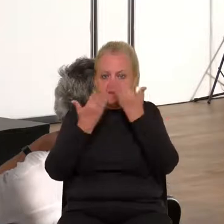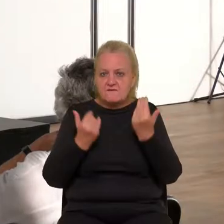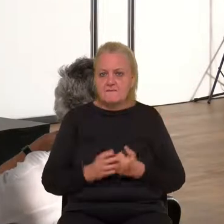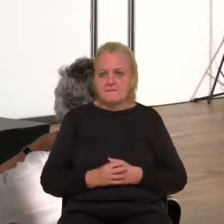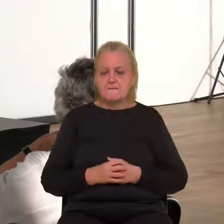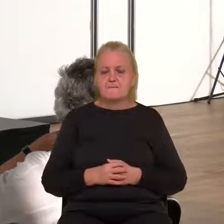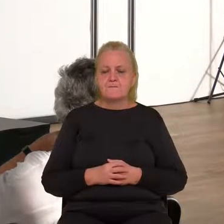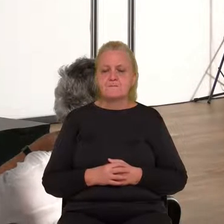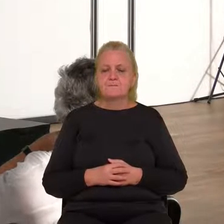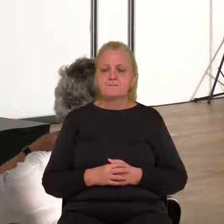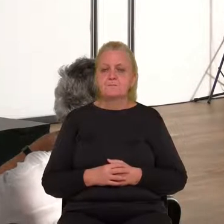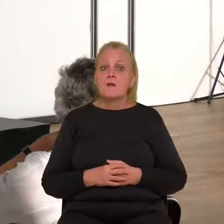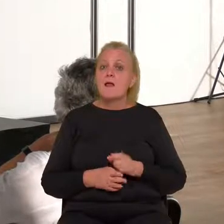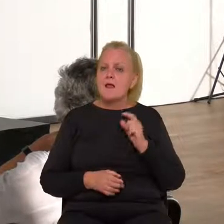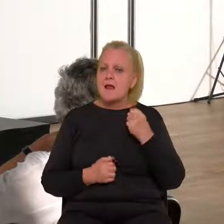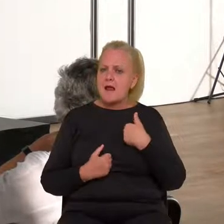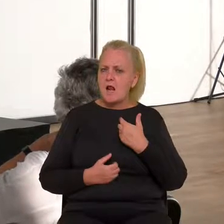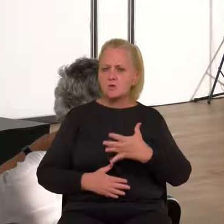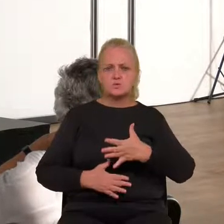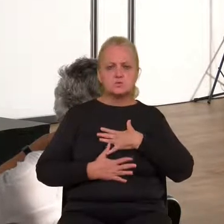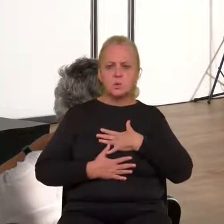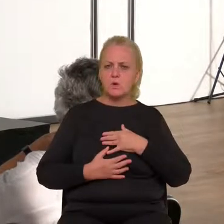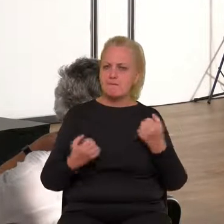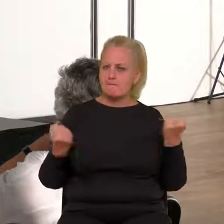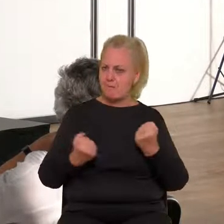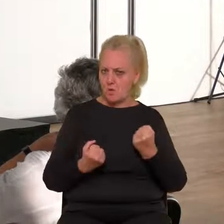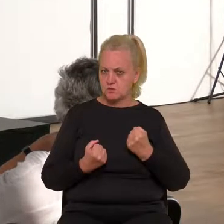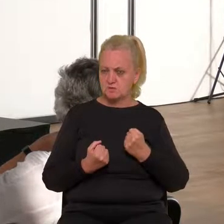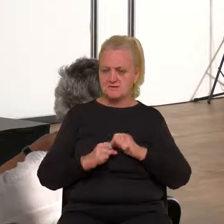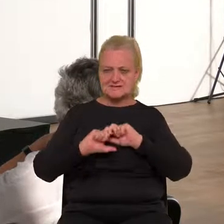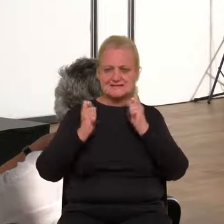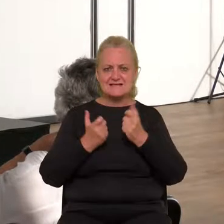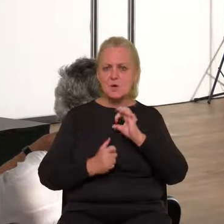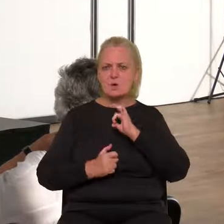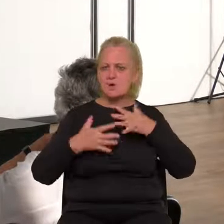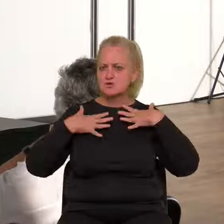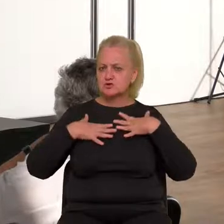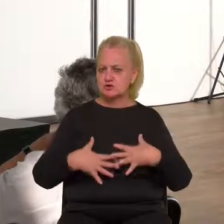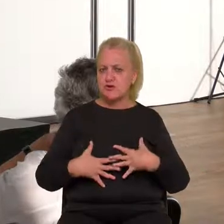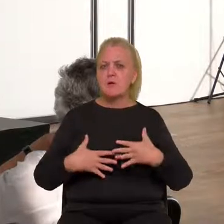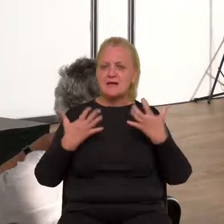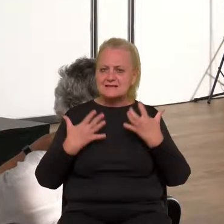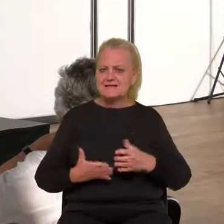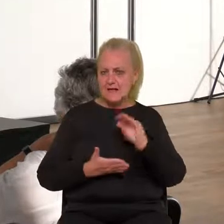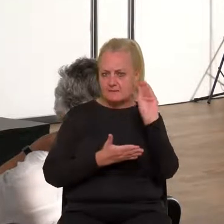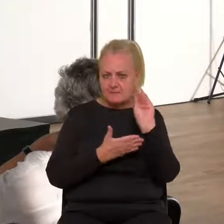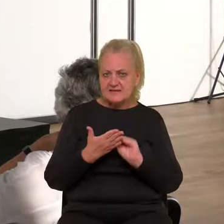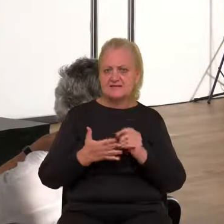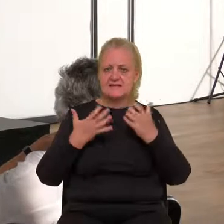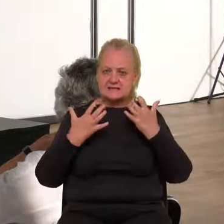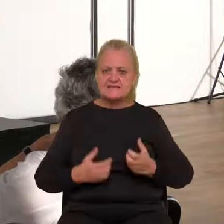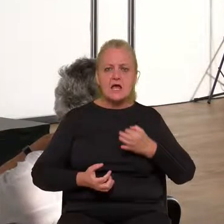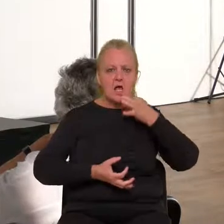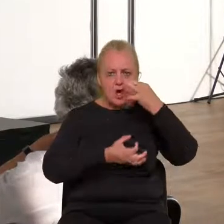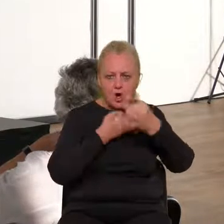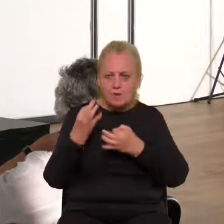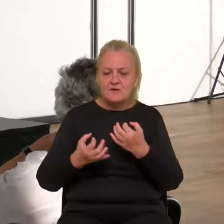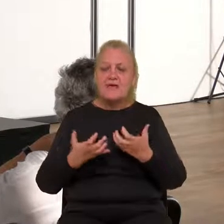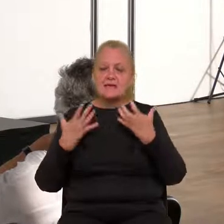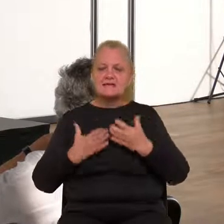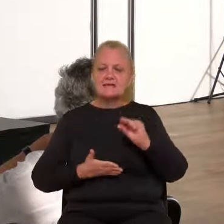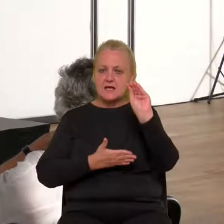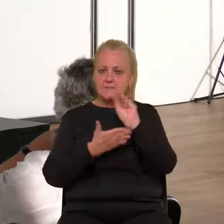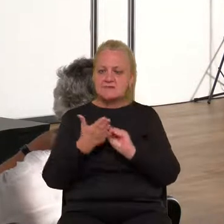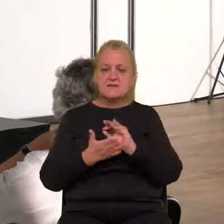Ale głęboko odczułem to w całym moim ciele, że chciałem o tym pisać, chciałem o tym mówić, chciałem pisać